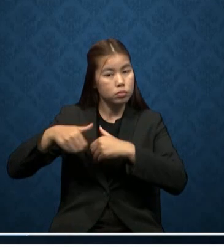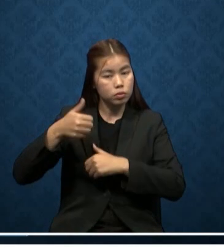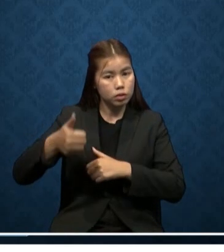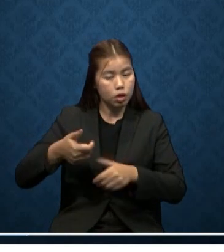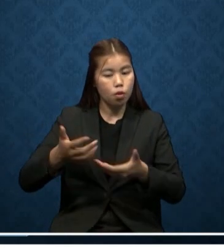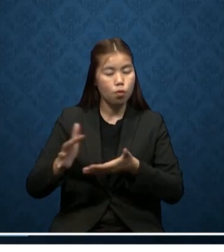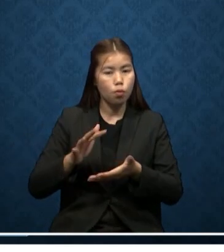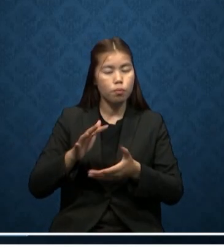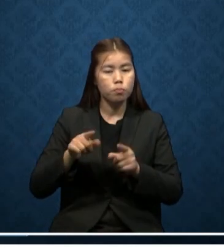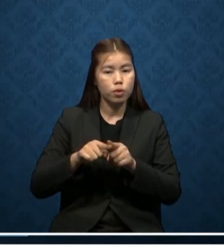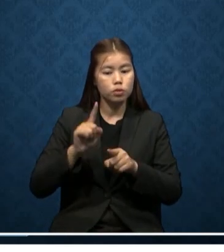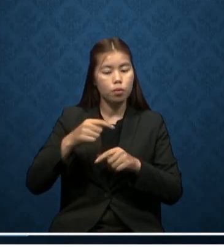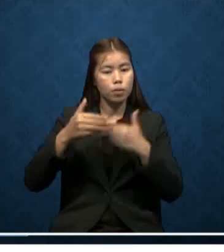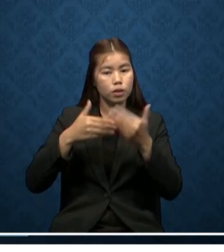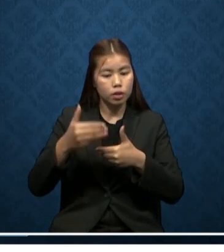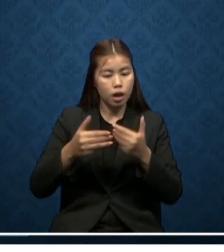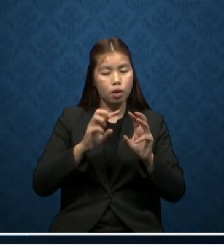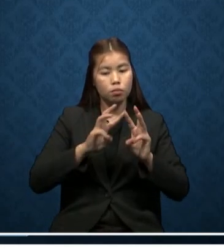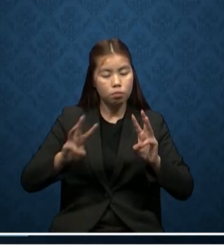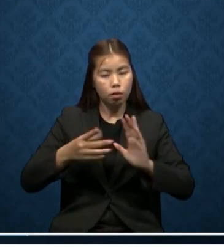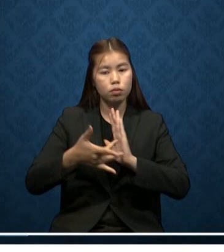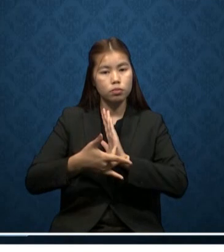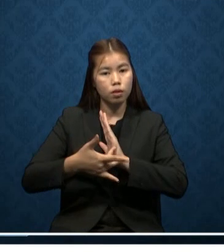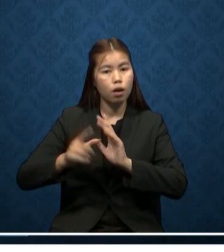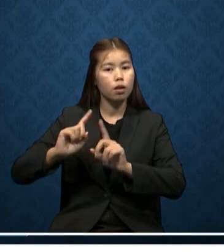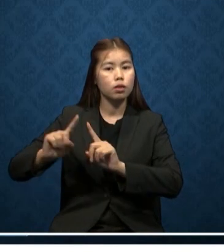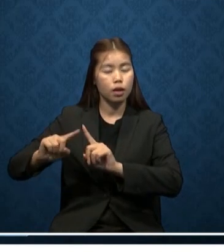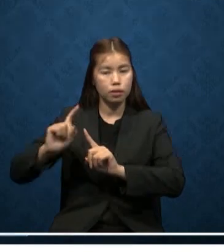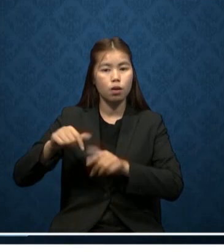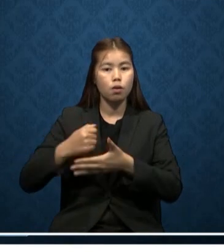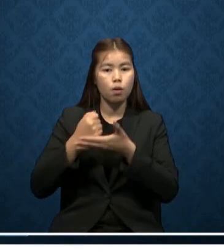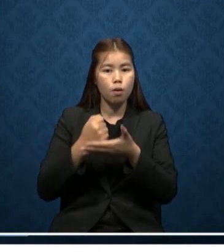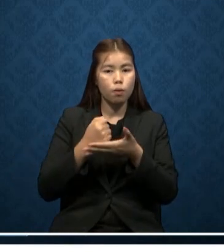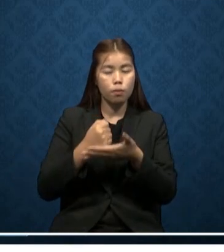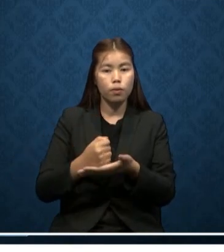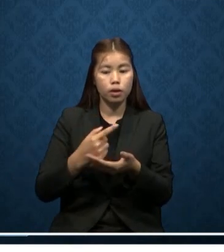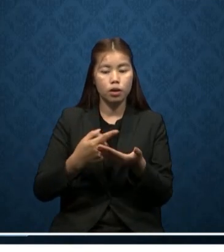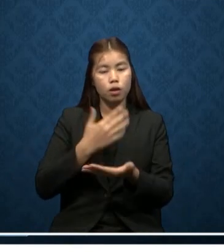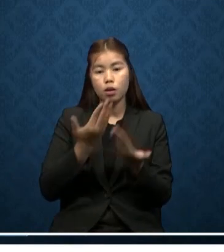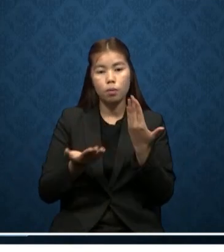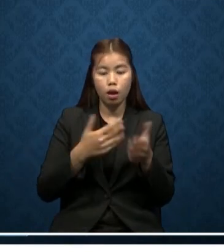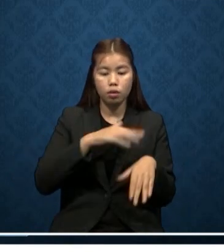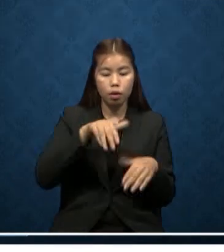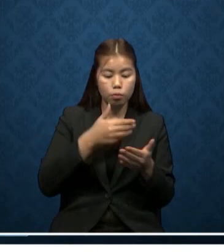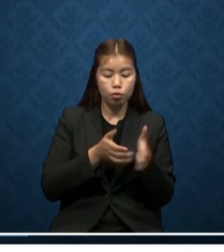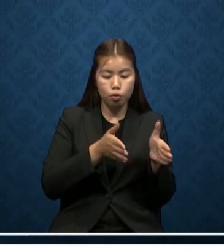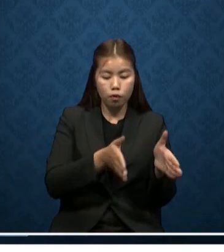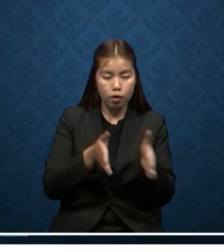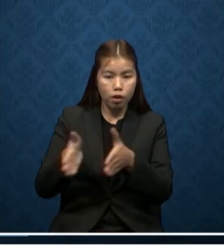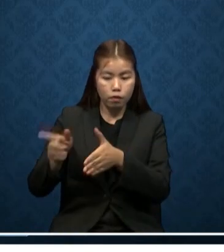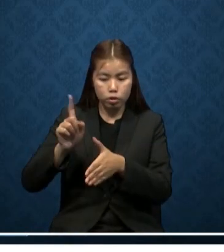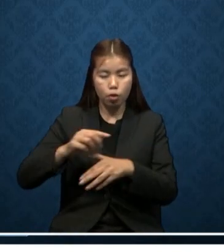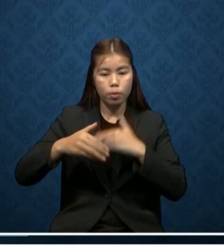พัฒนาด้านดิจิตอลคือเรามี tdjก็จริงนะครับนะแต่ว่าทุกหน่วยเนี่ยก็ควรจะพัฒนาบุคลากรของตัว